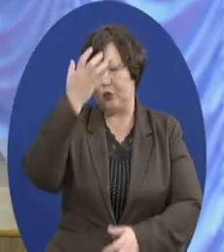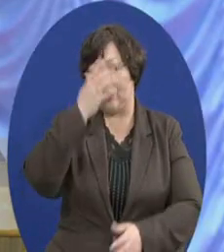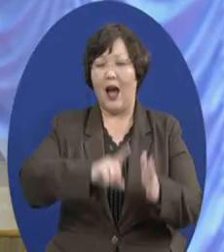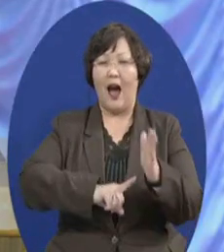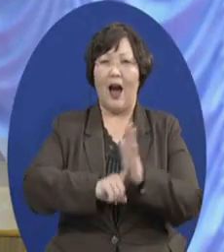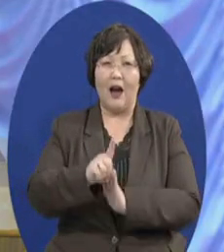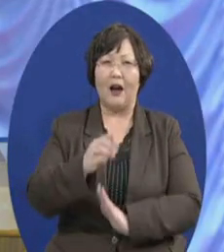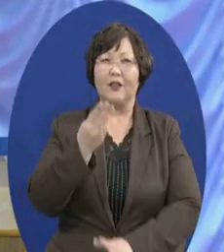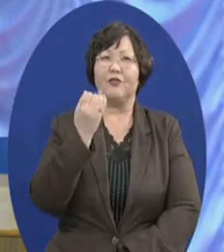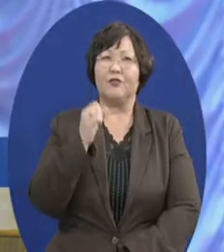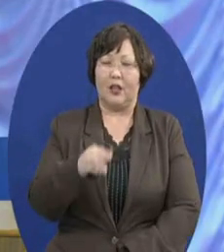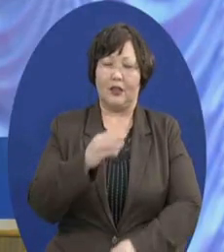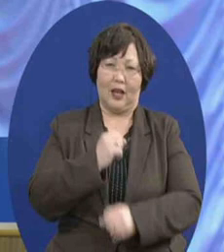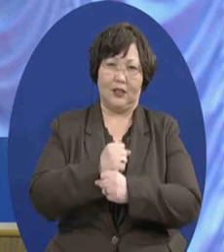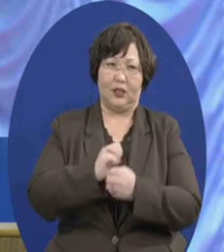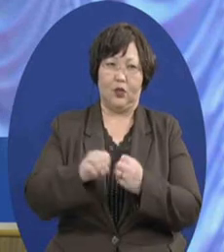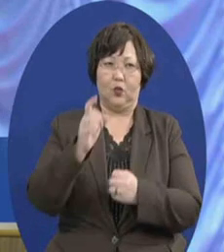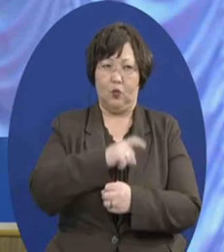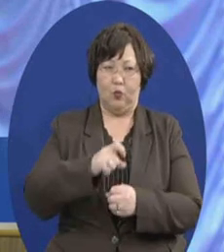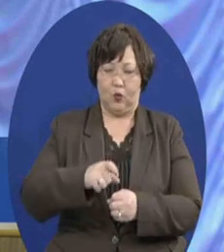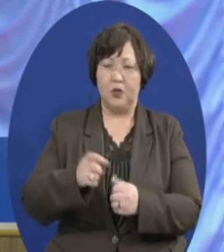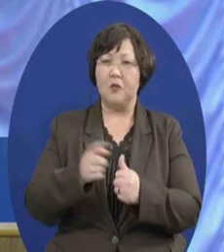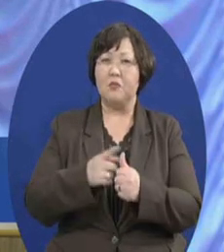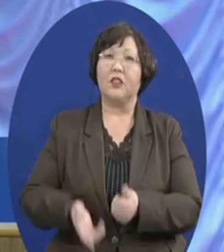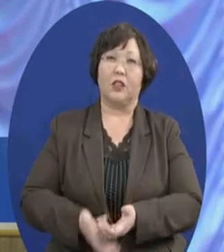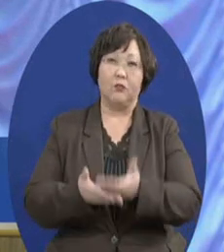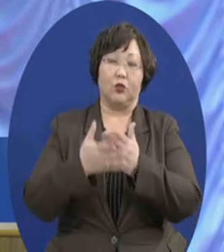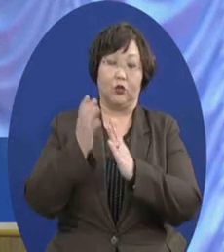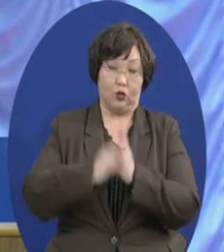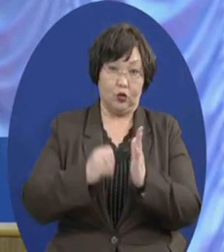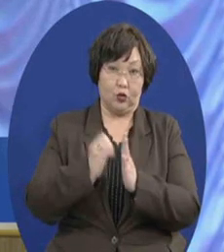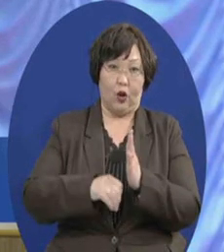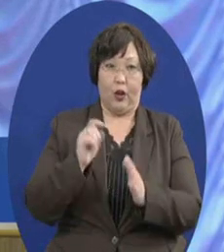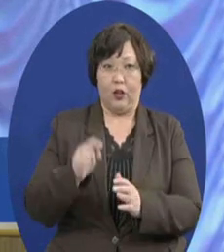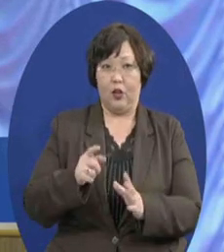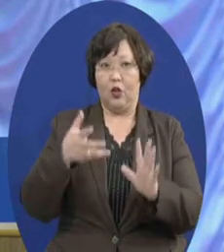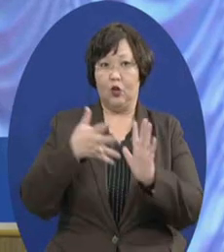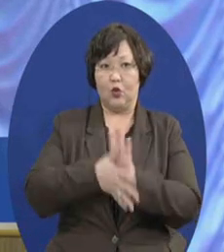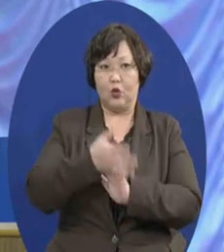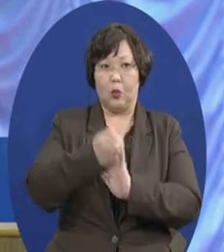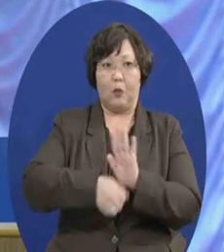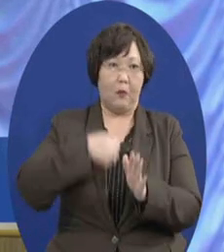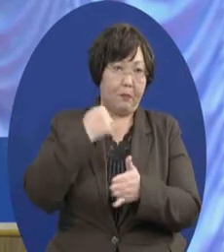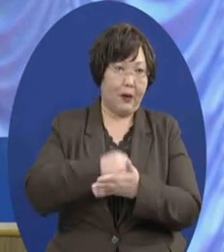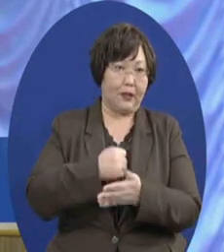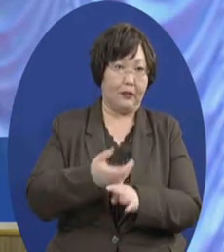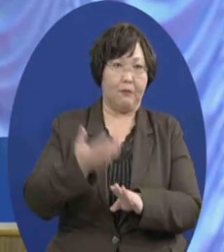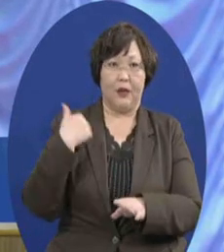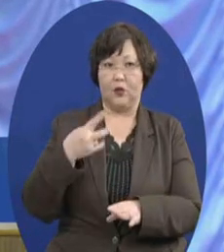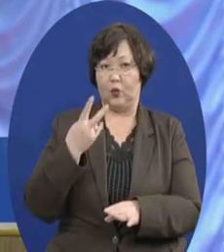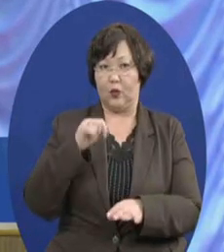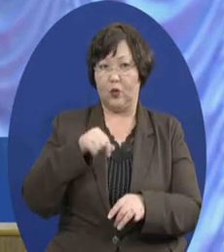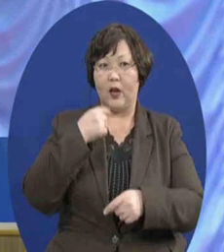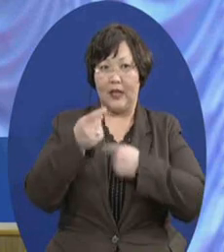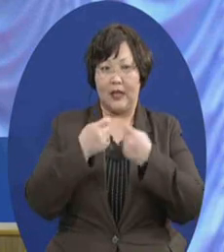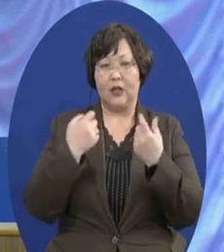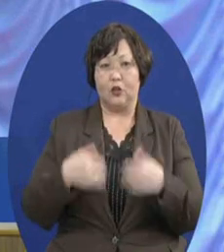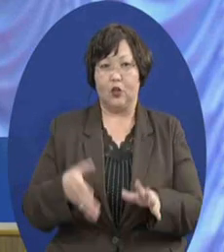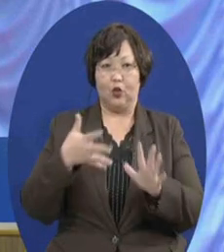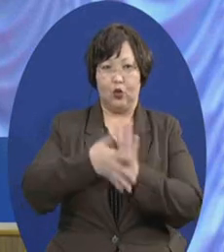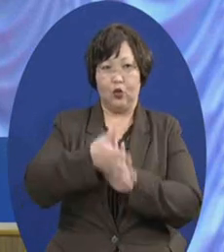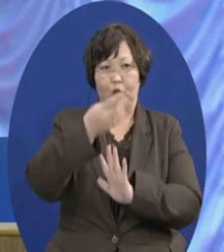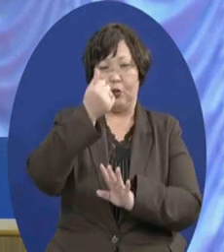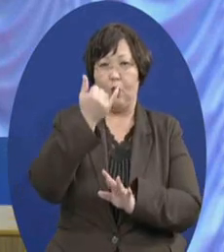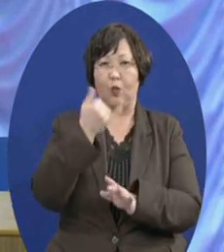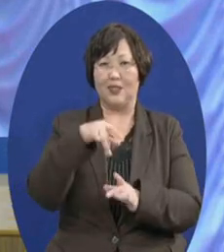шатнд ажиллаж байгаа нэгжүүд энд ажиллаж байгаа хүмүүсийг бид нэмчих ёстой. Энэ талаар гэсэн одоо төсөв батлагдж байгаа үед би бас нэлээ ярьсан. Яагаад төсвийн